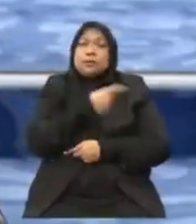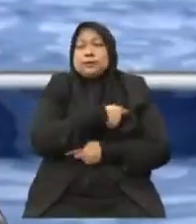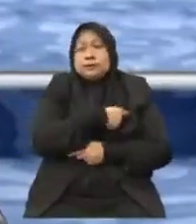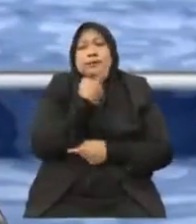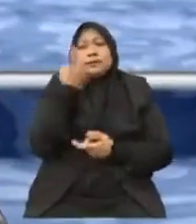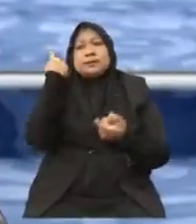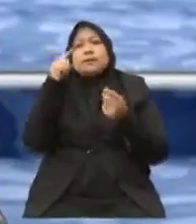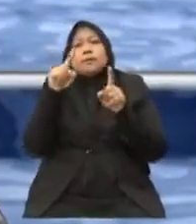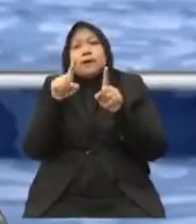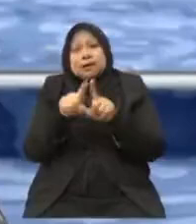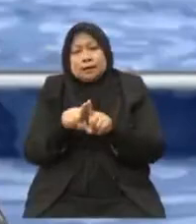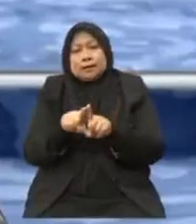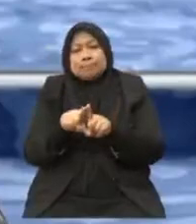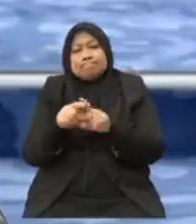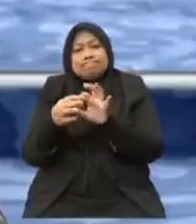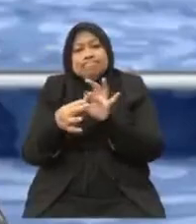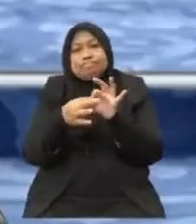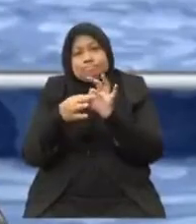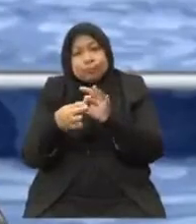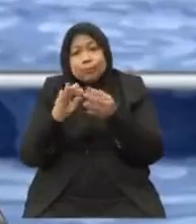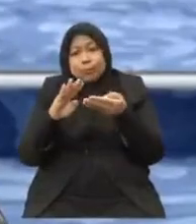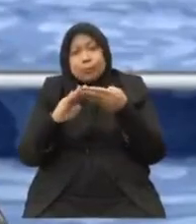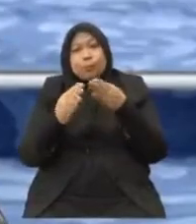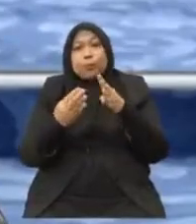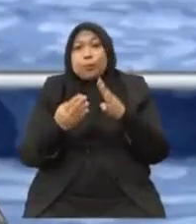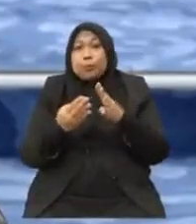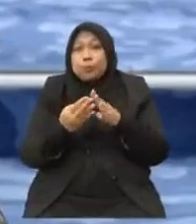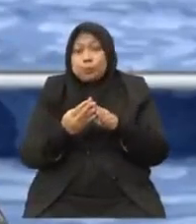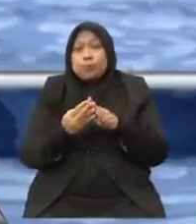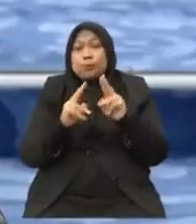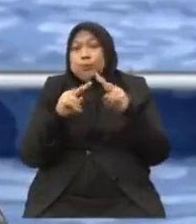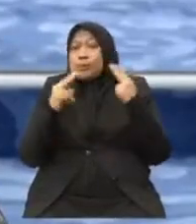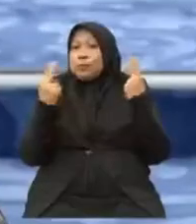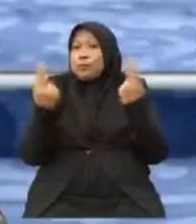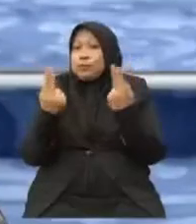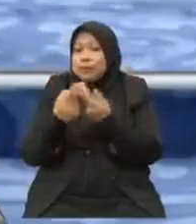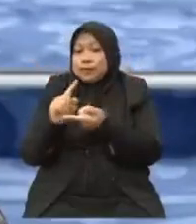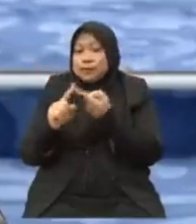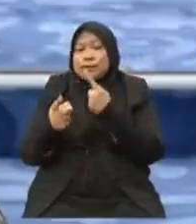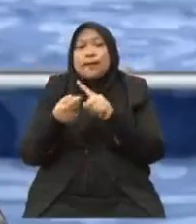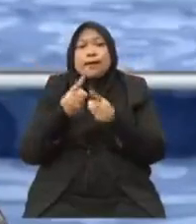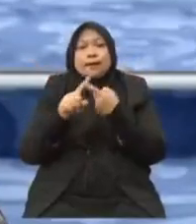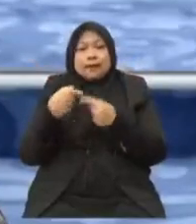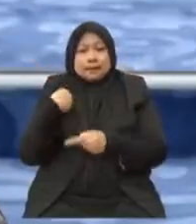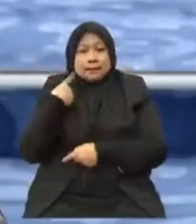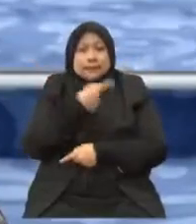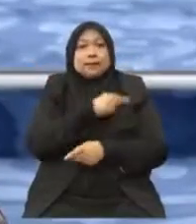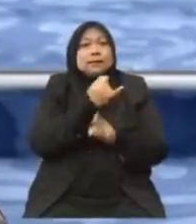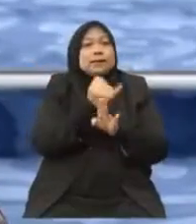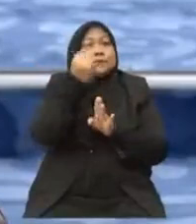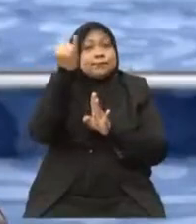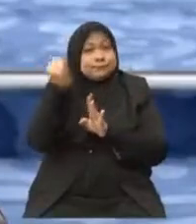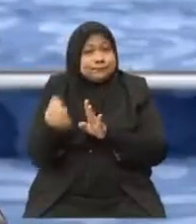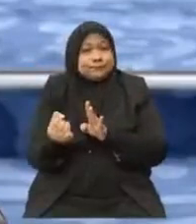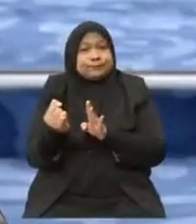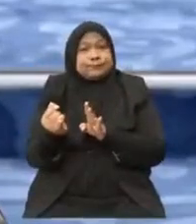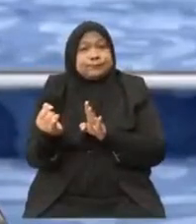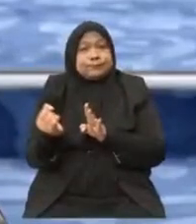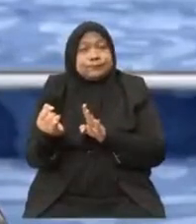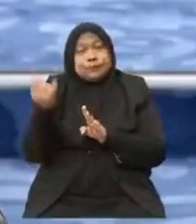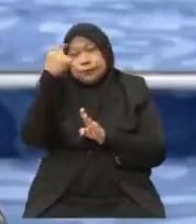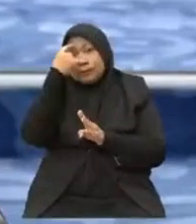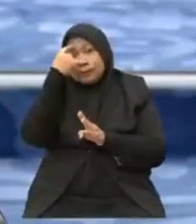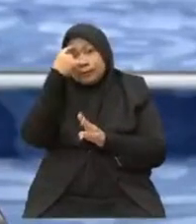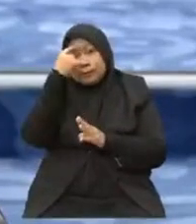sepakat sebagai suu komuniti Umah bersama dengan rakan-rakan kita dan Jiran